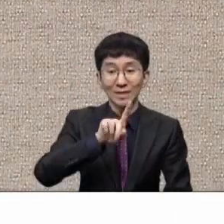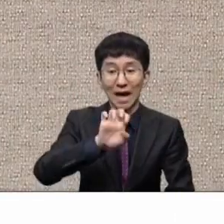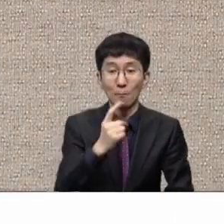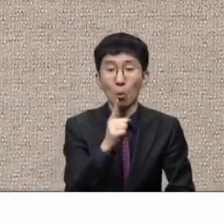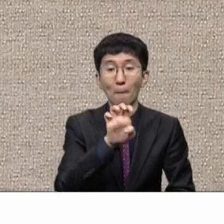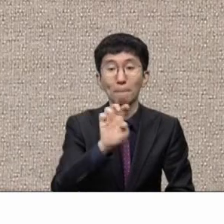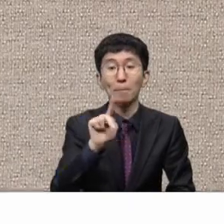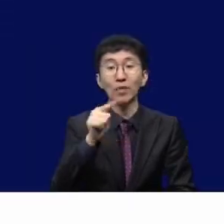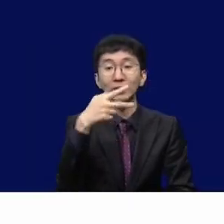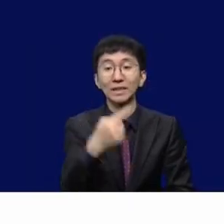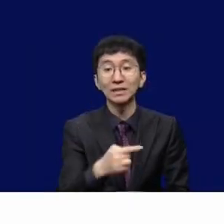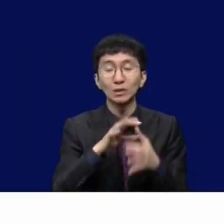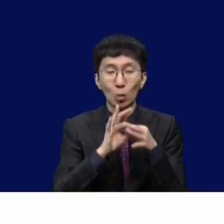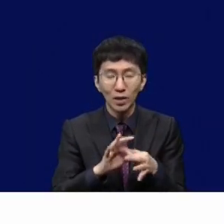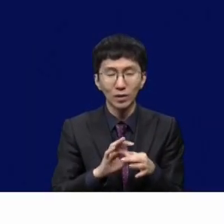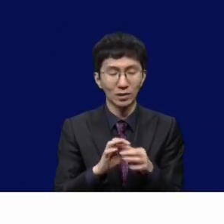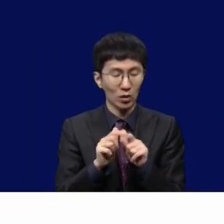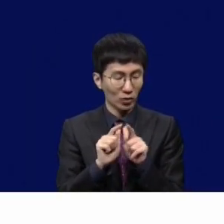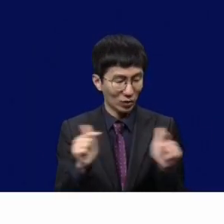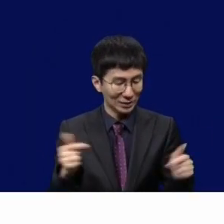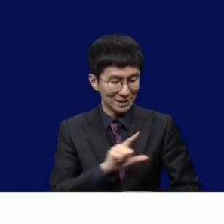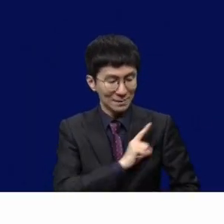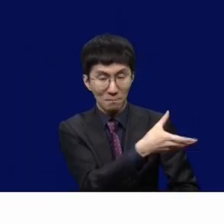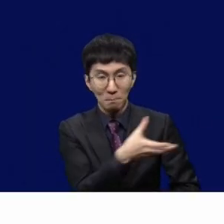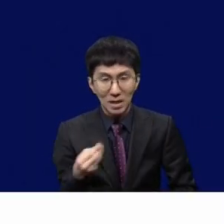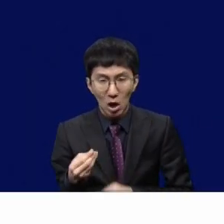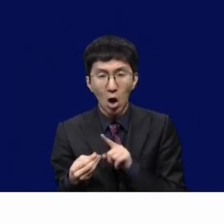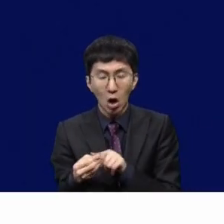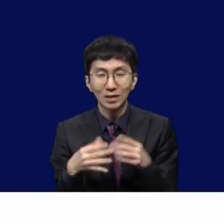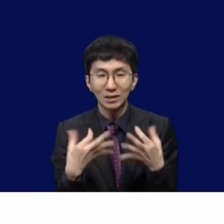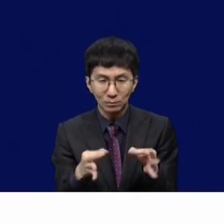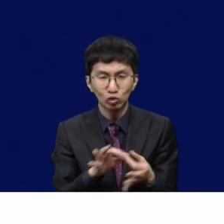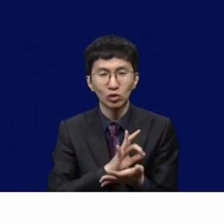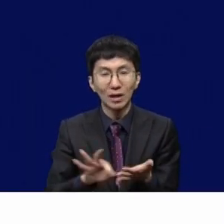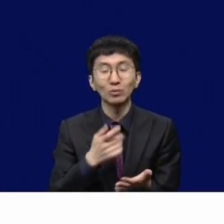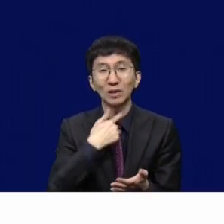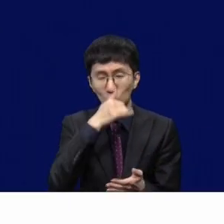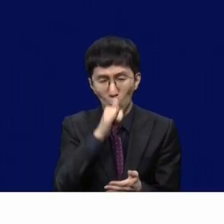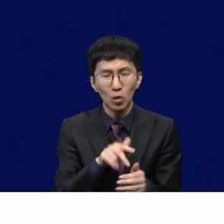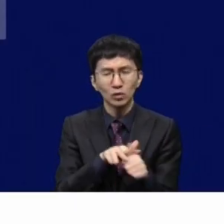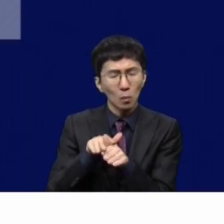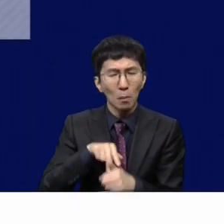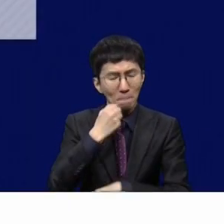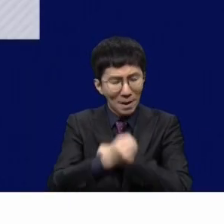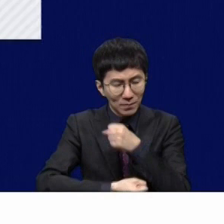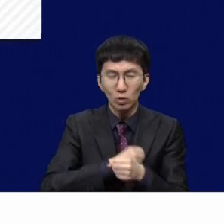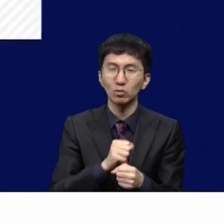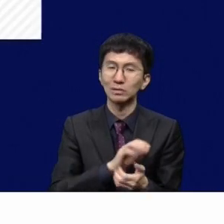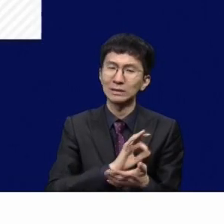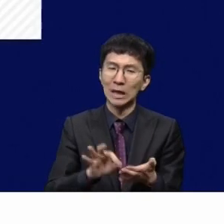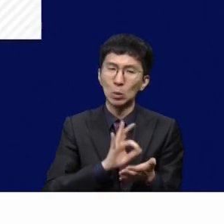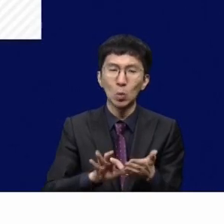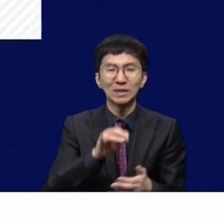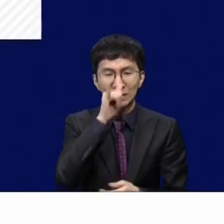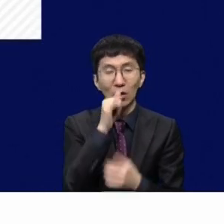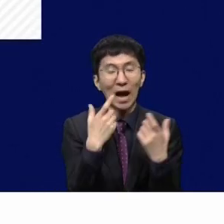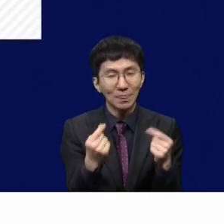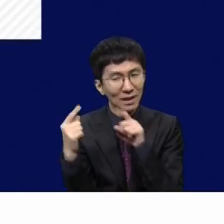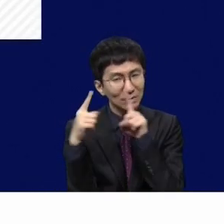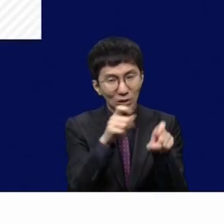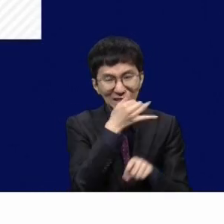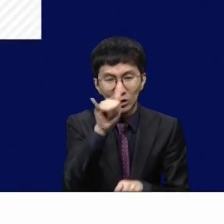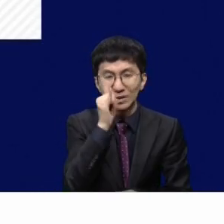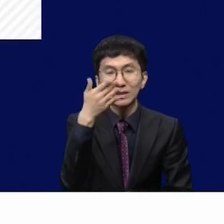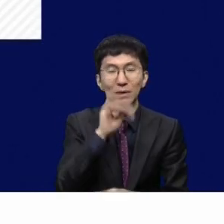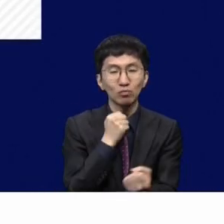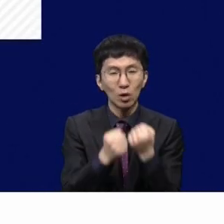관련해선 차명으로 금융거래를 하고 미공개 정보를 이용했다는 혐의를 인정했지만 사모펀드 운용사 코링크피 자금을